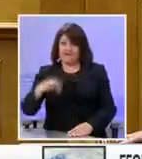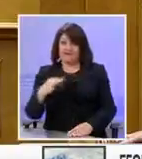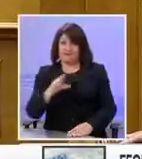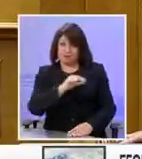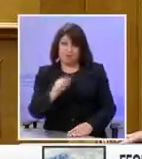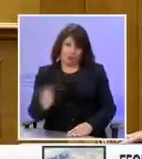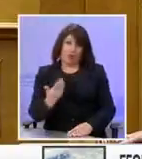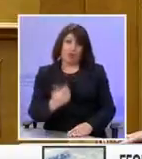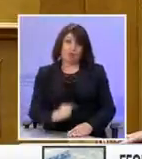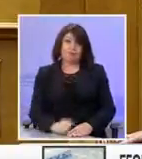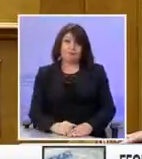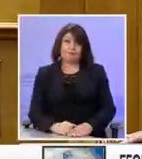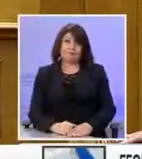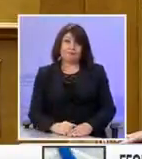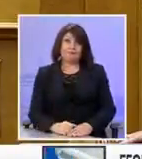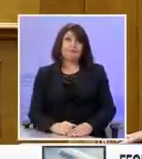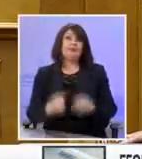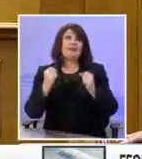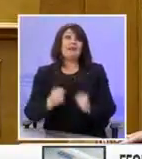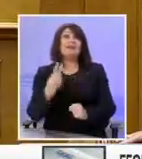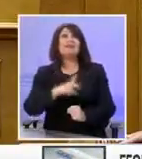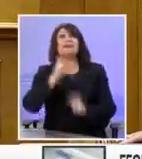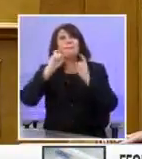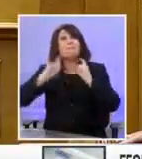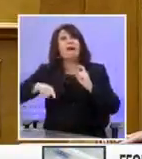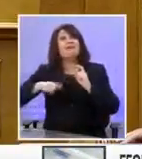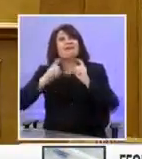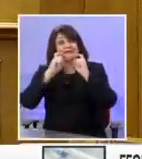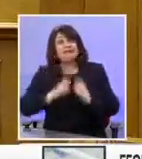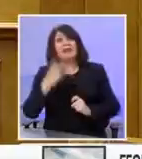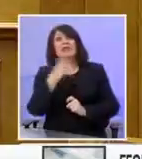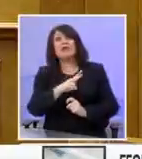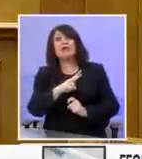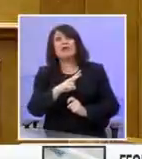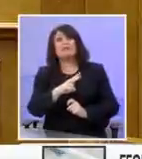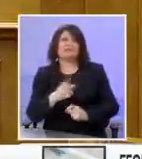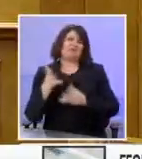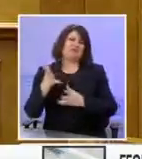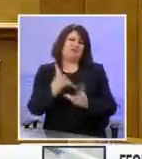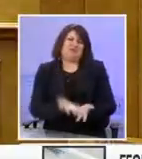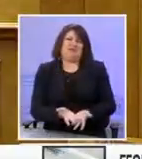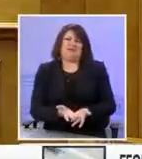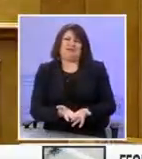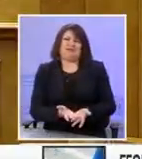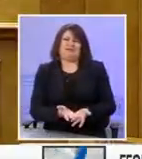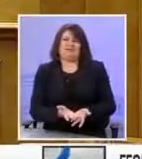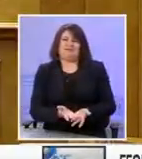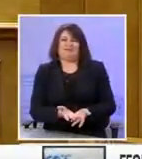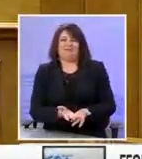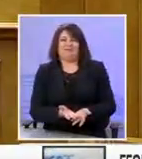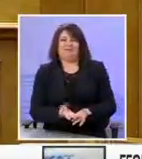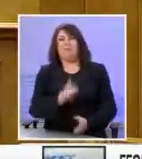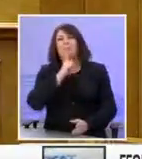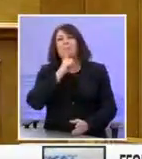ευαισθησία για να τον βγάλετε από τη θέση του για παράβαση καθήκοντος? Άρα, για να μην κοροϊδευόμαστε, ένα κόμμα που καταπίνει